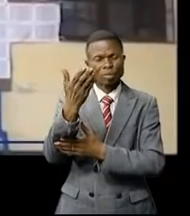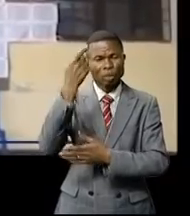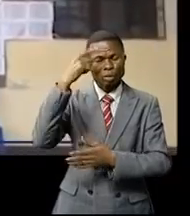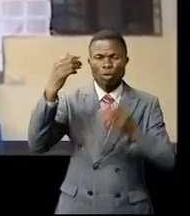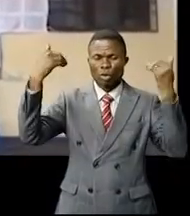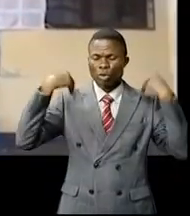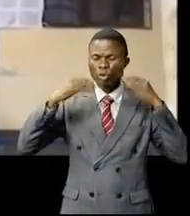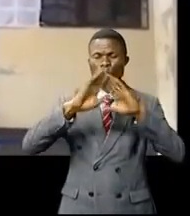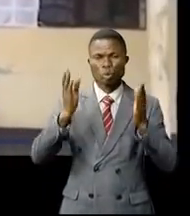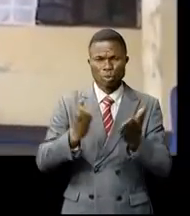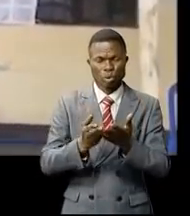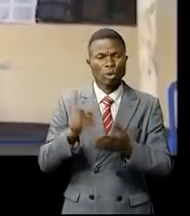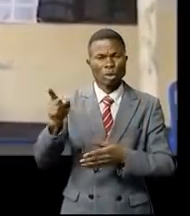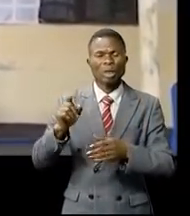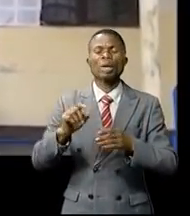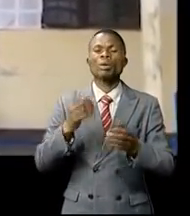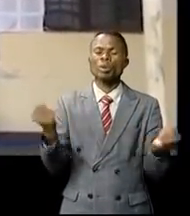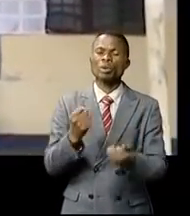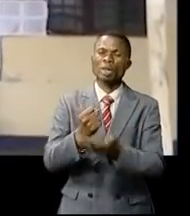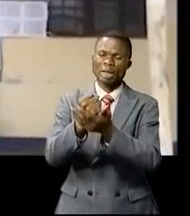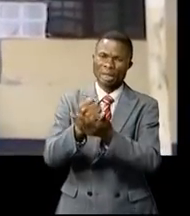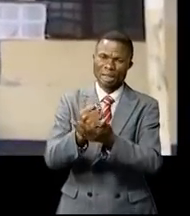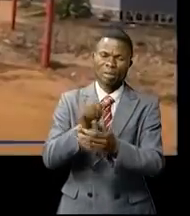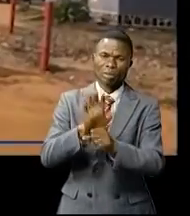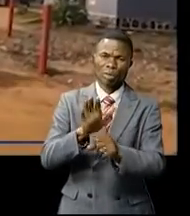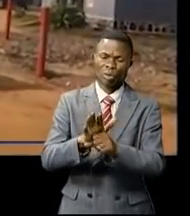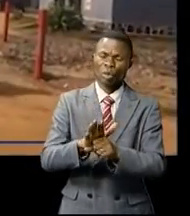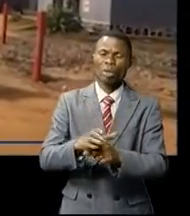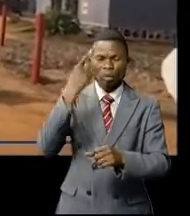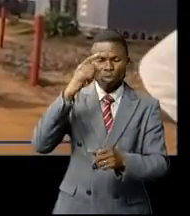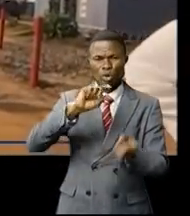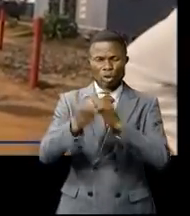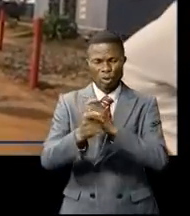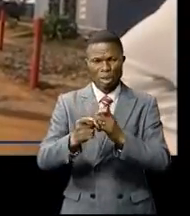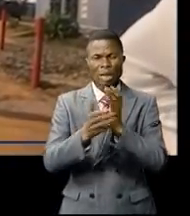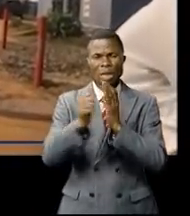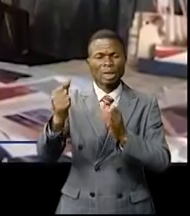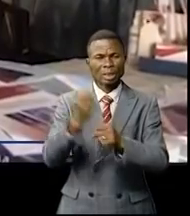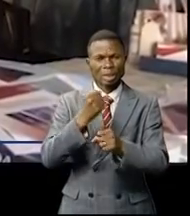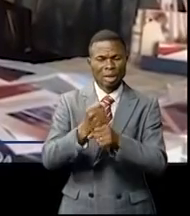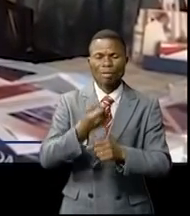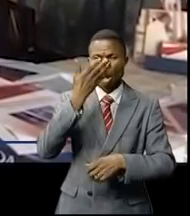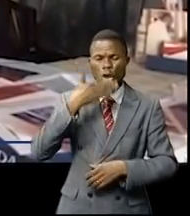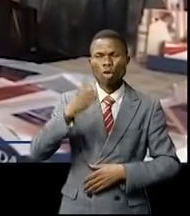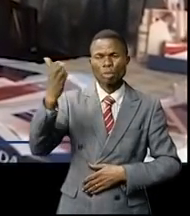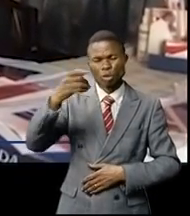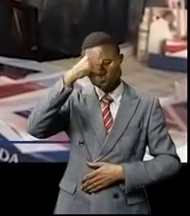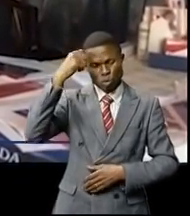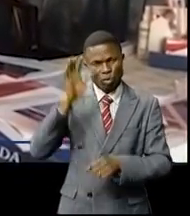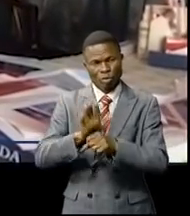grandes sociétés de la place afin d'obtenir leur appui pour améliorer la qualité des soins dhos ou faux